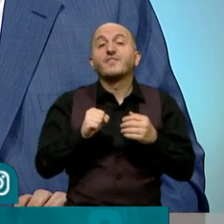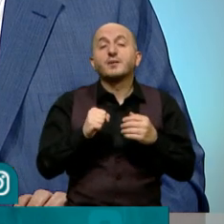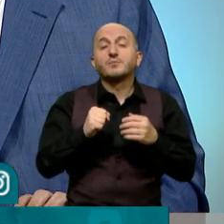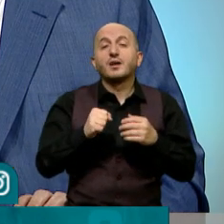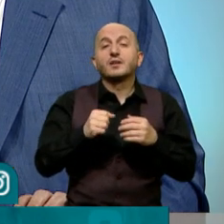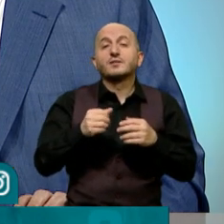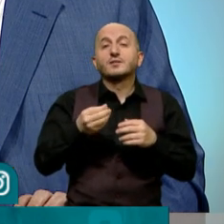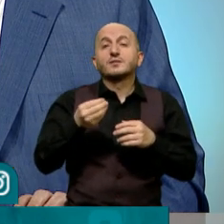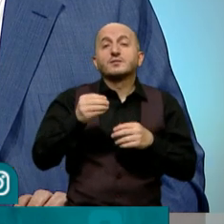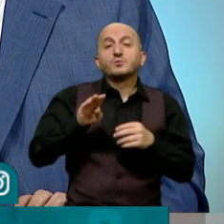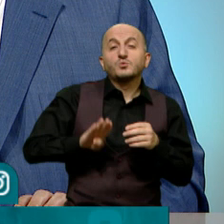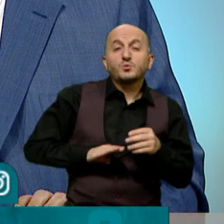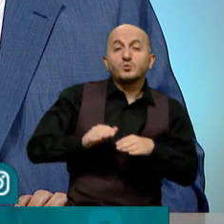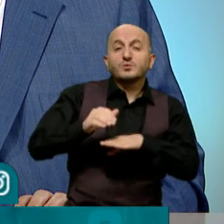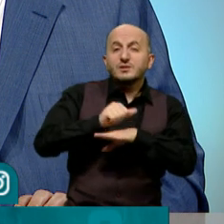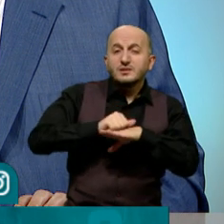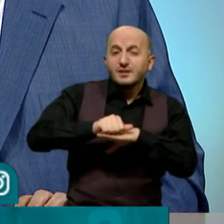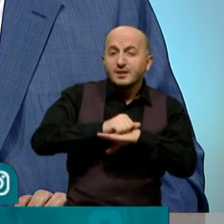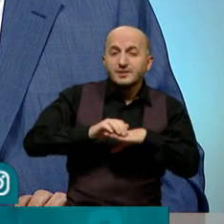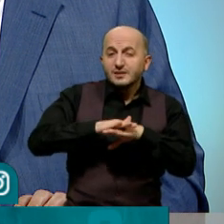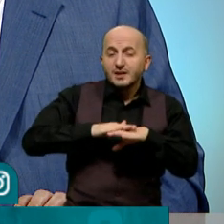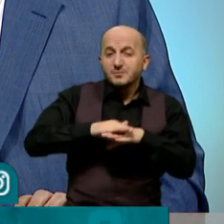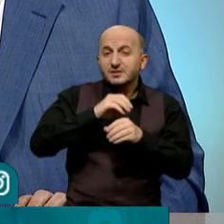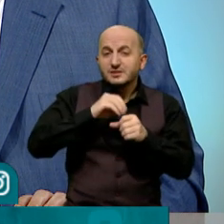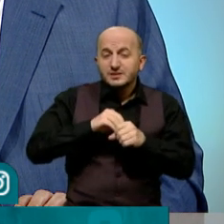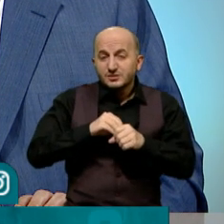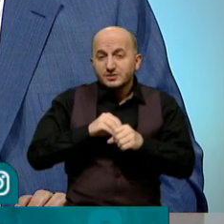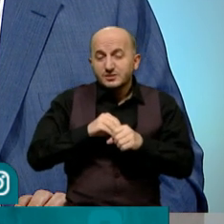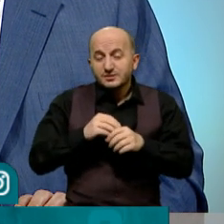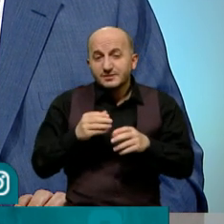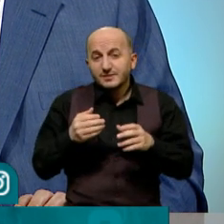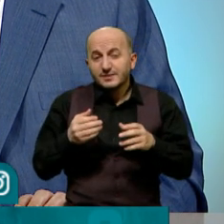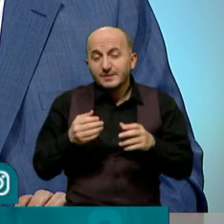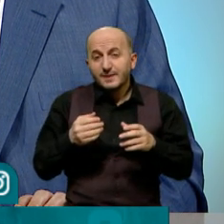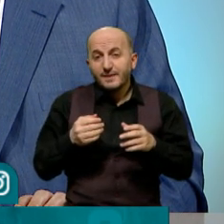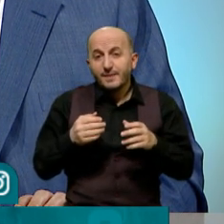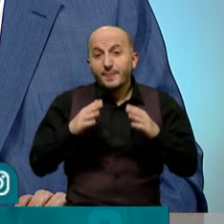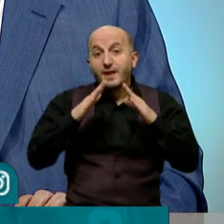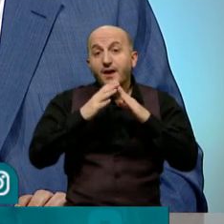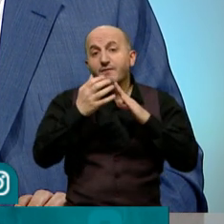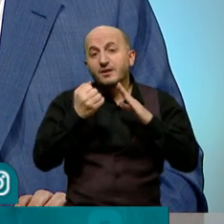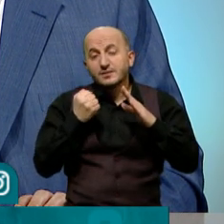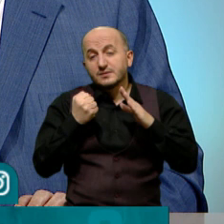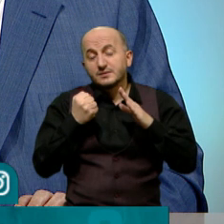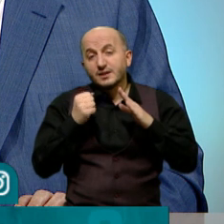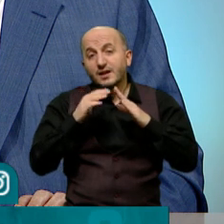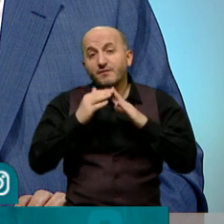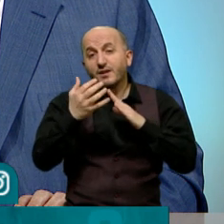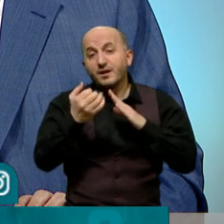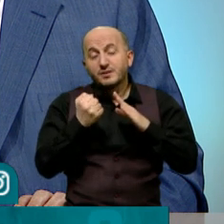yıkanması için bir şeyler yapılması lazım. Küvete gitmesi için. Dediler ki bize ev alın. Ev almak için